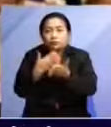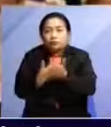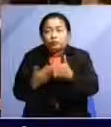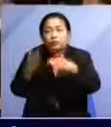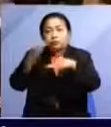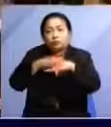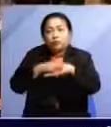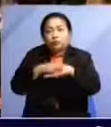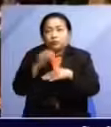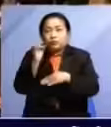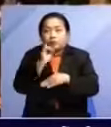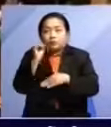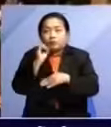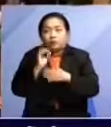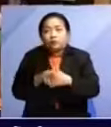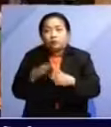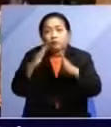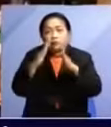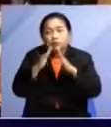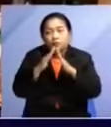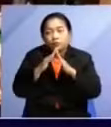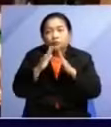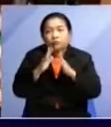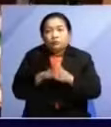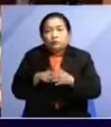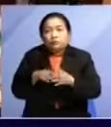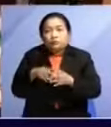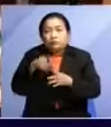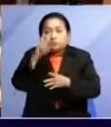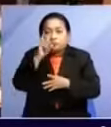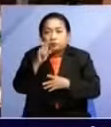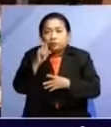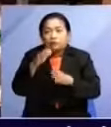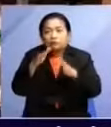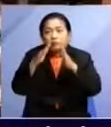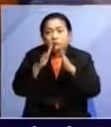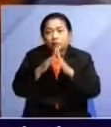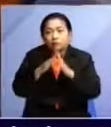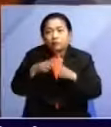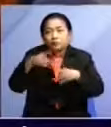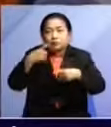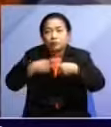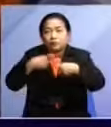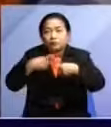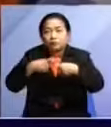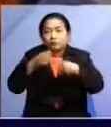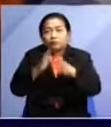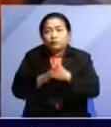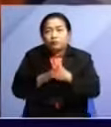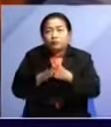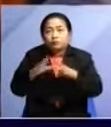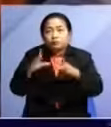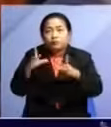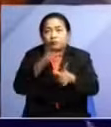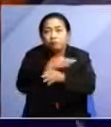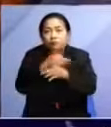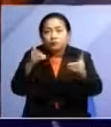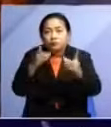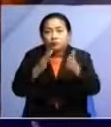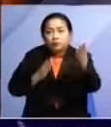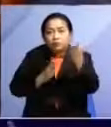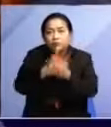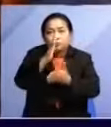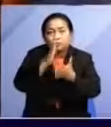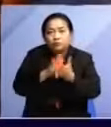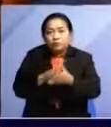การดำรงชีวิตที่อยู่อาศัยชุดโทรมขาดโอกาสบางสังคมขาดการเข้าถึงสิทธิต่างๆที่สุด